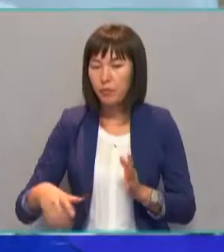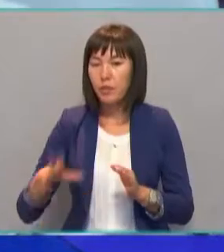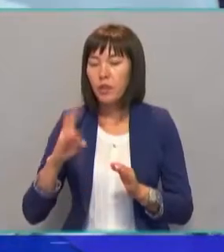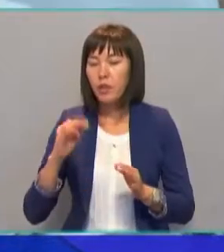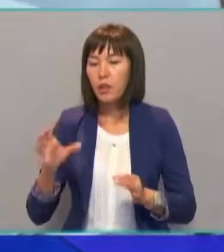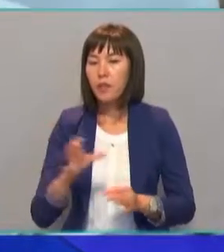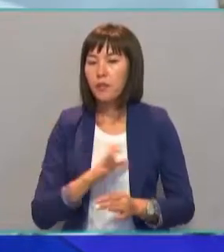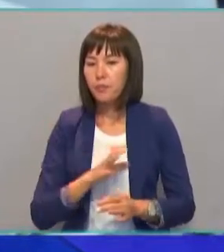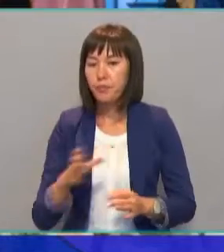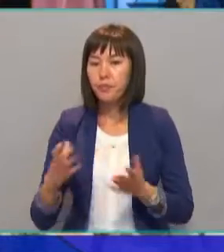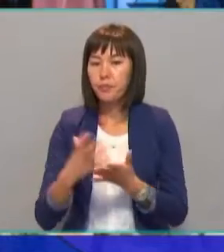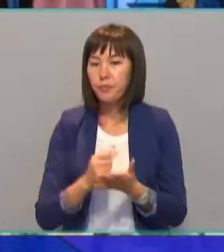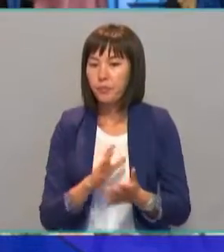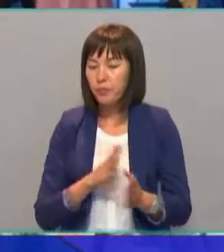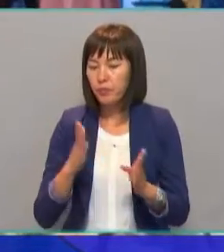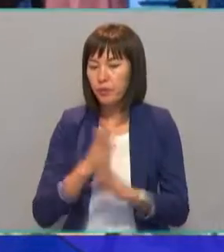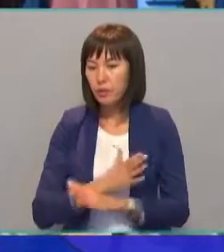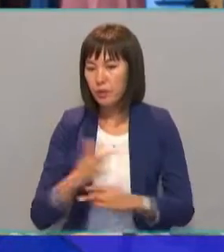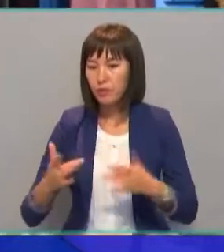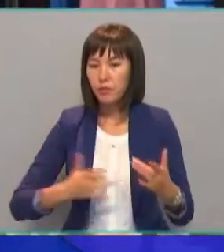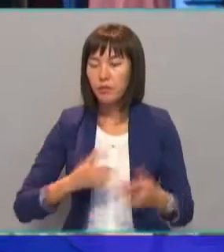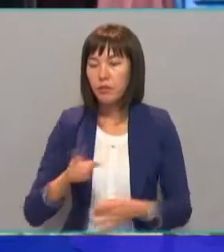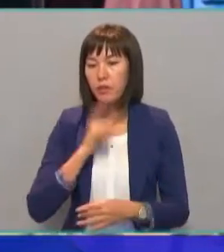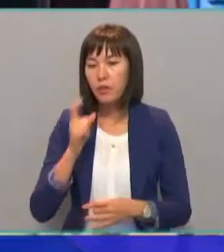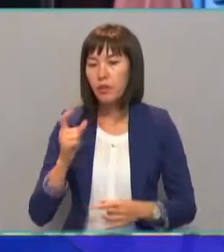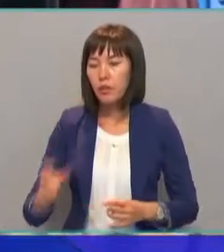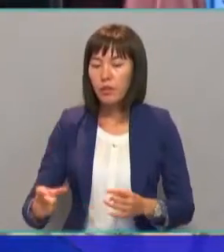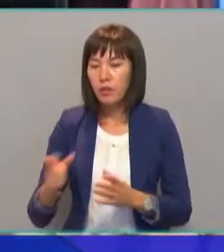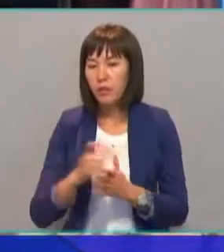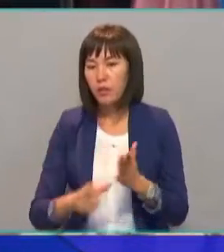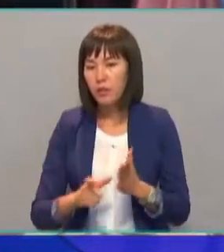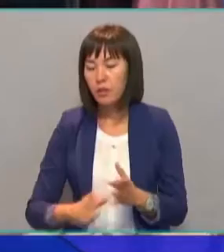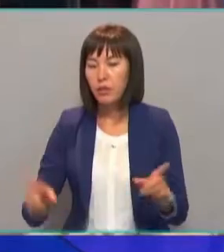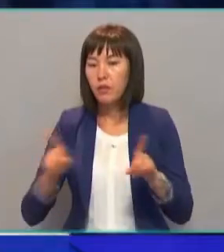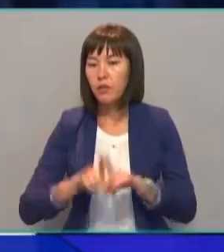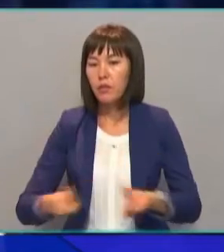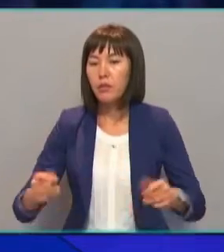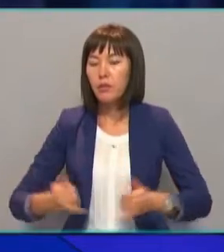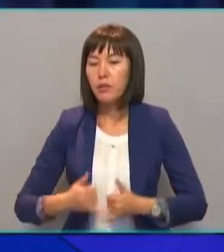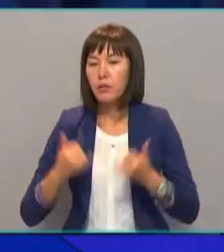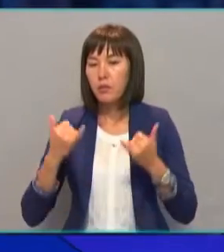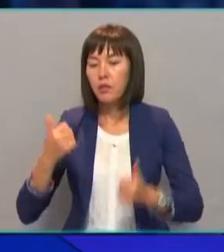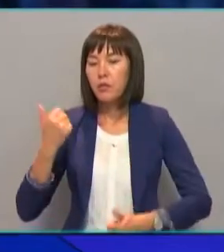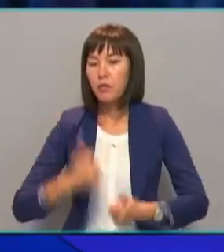ұлт қазынасының қорына алынған. Саз мектебінің өнерлі жастары да композиторға деген ерекше ілтипатпен